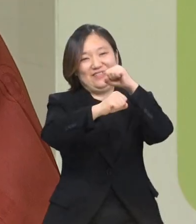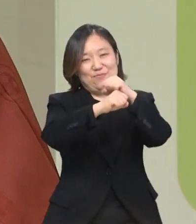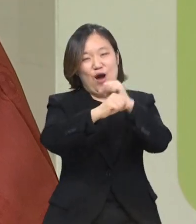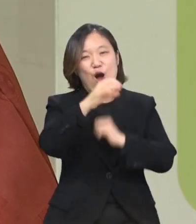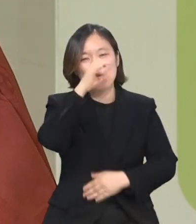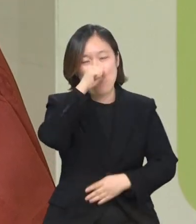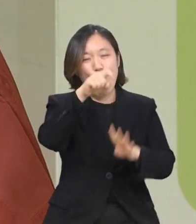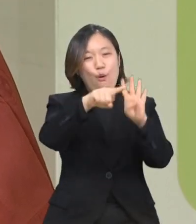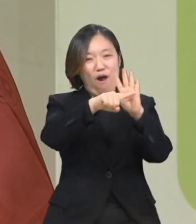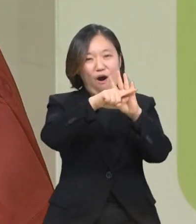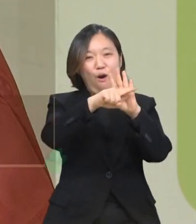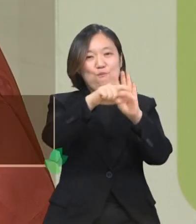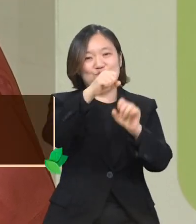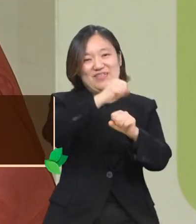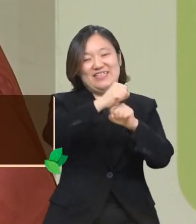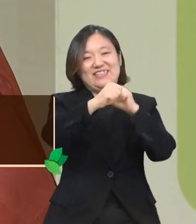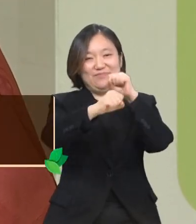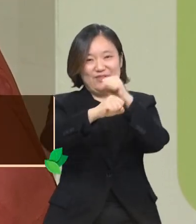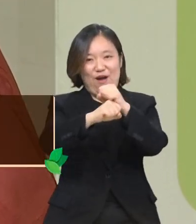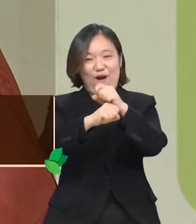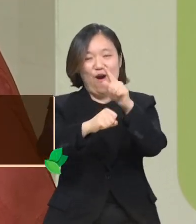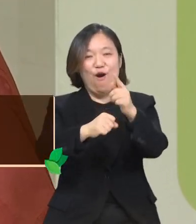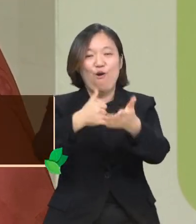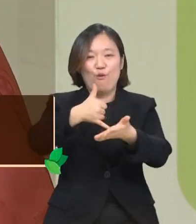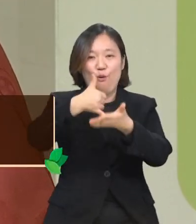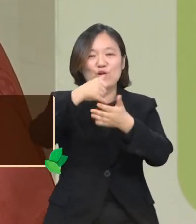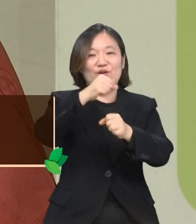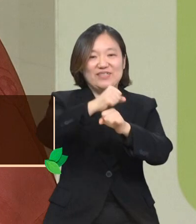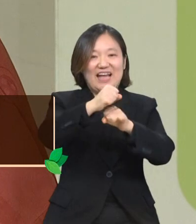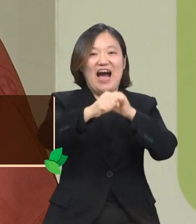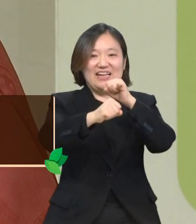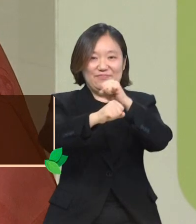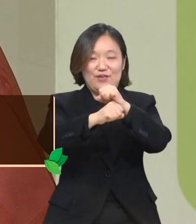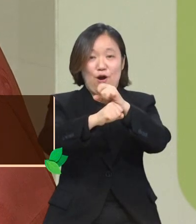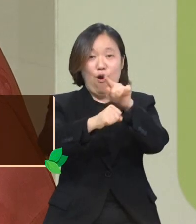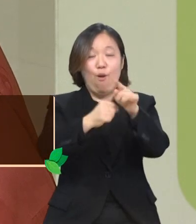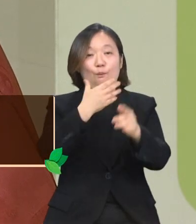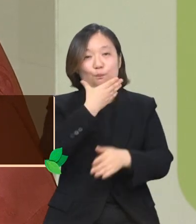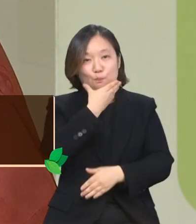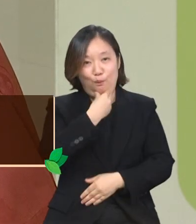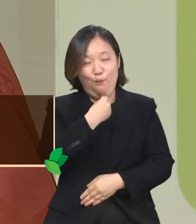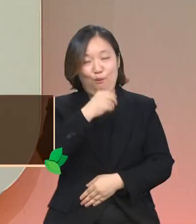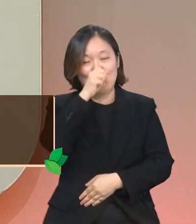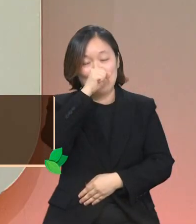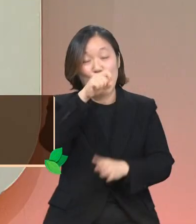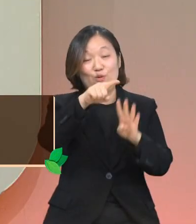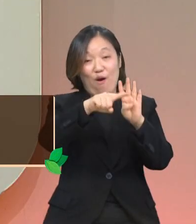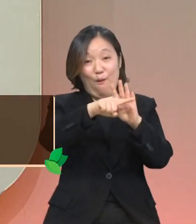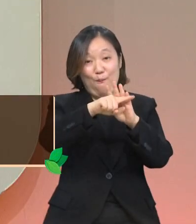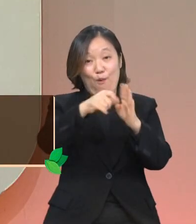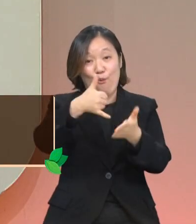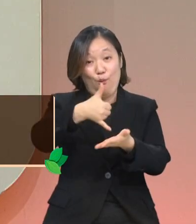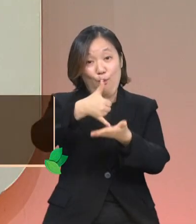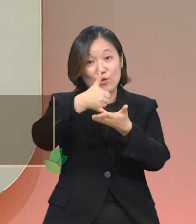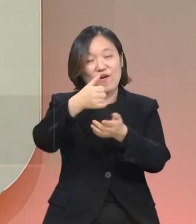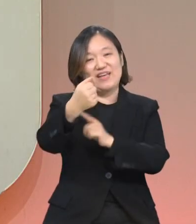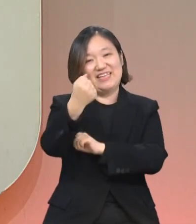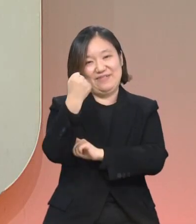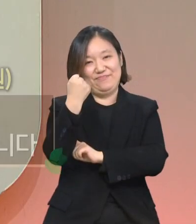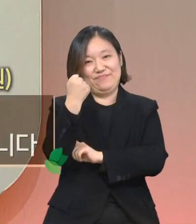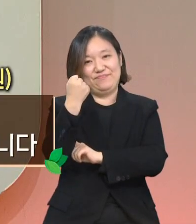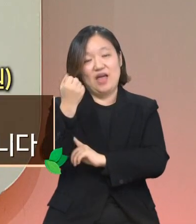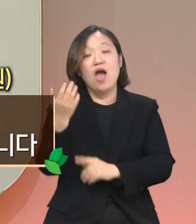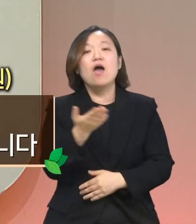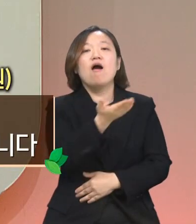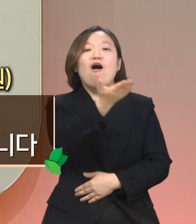선업을 지으십시오 공덕을 쌓으십시오 복과 선업과 공덕의 힘이